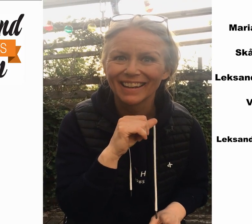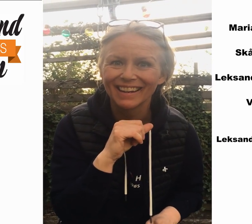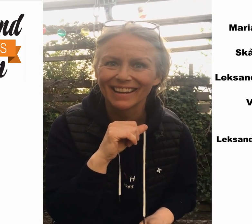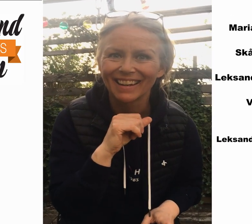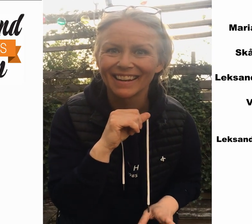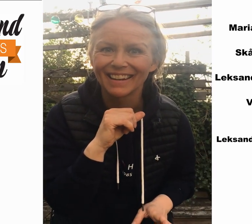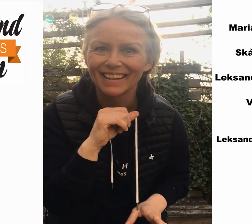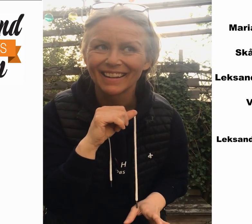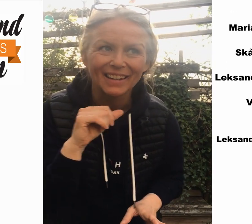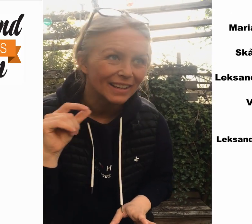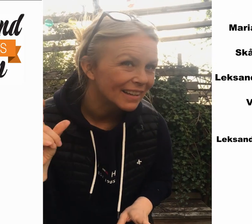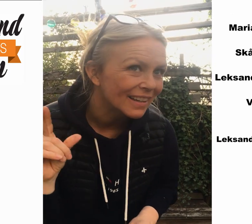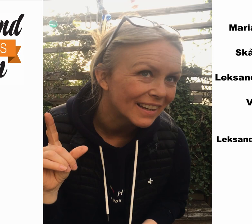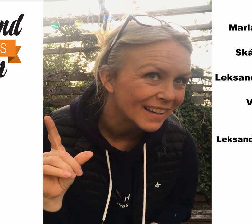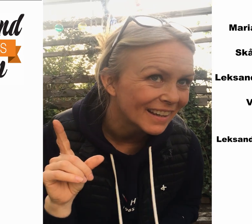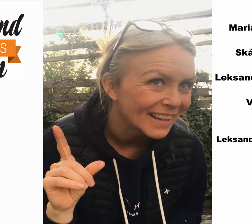Honey.